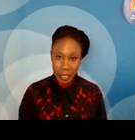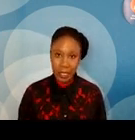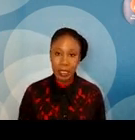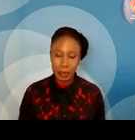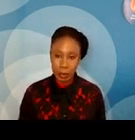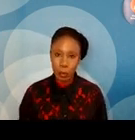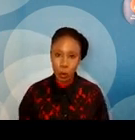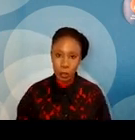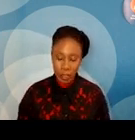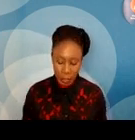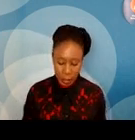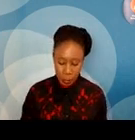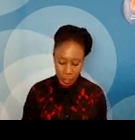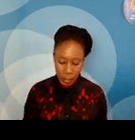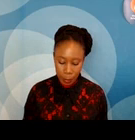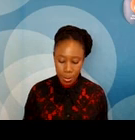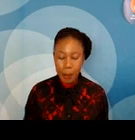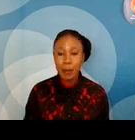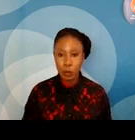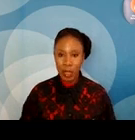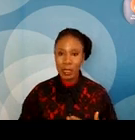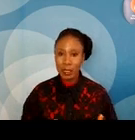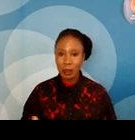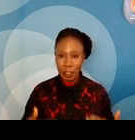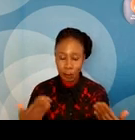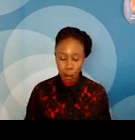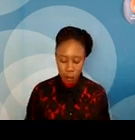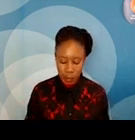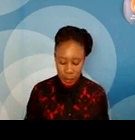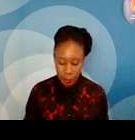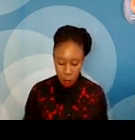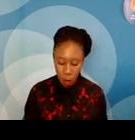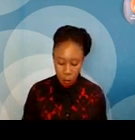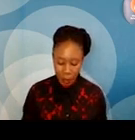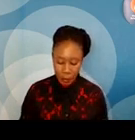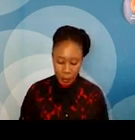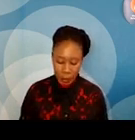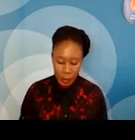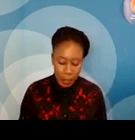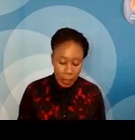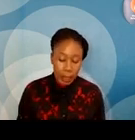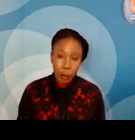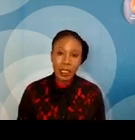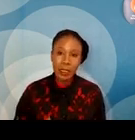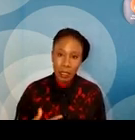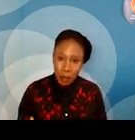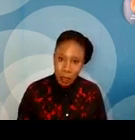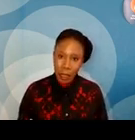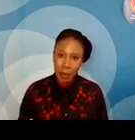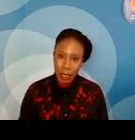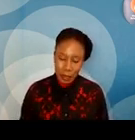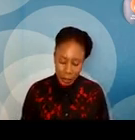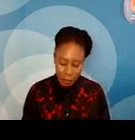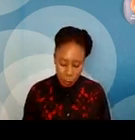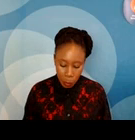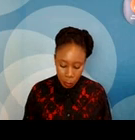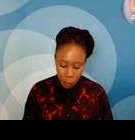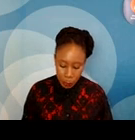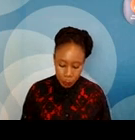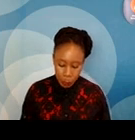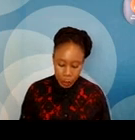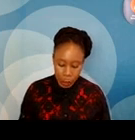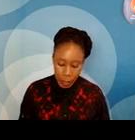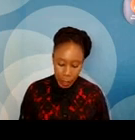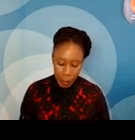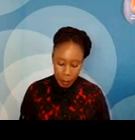vi kan se att inom åldersdiskriminering, så är det en föreställning man har om äldre att de inte är